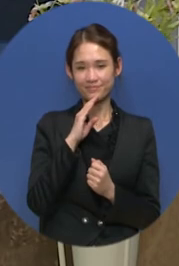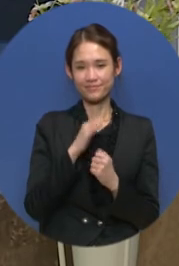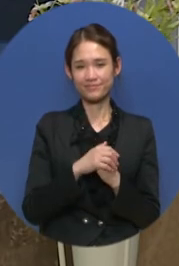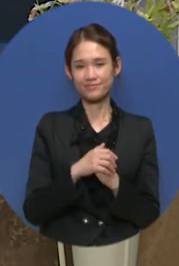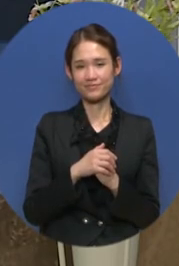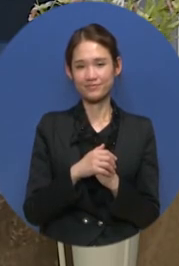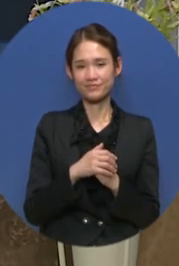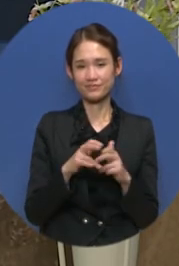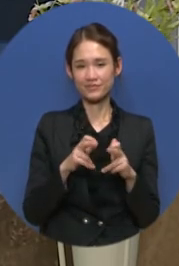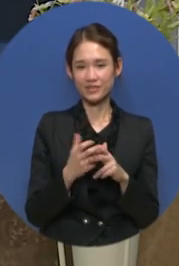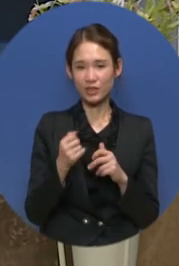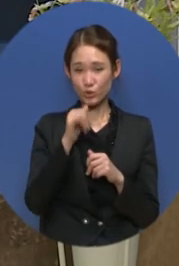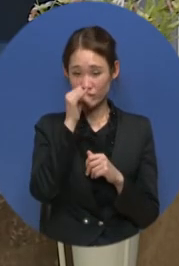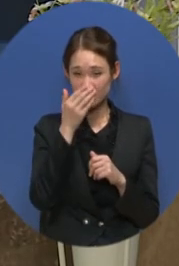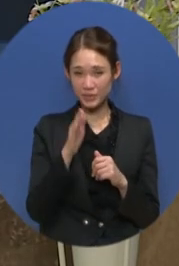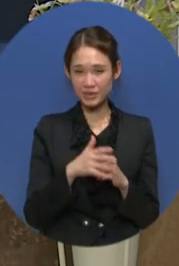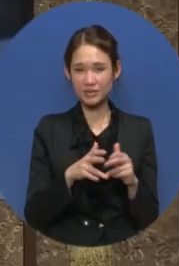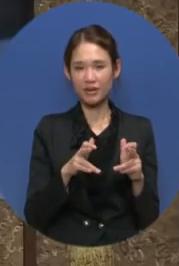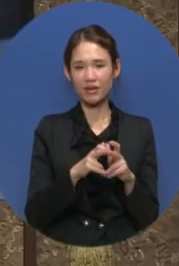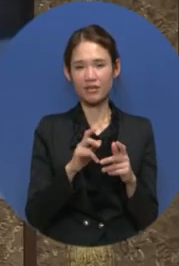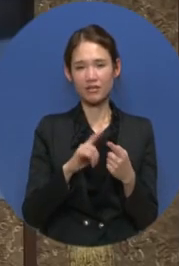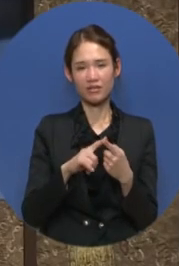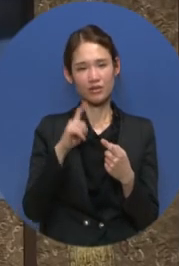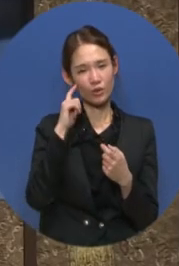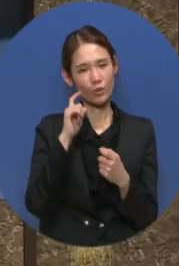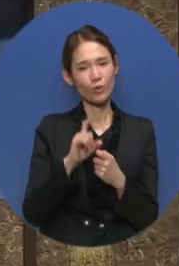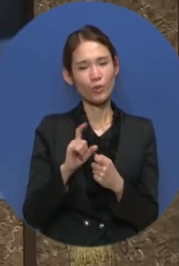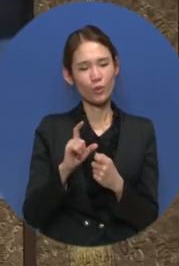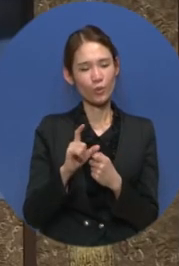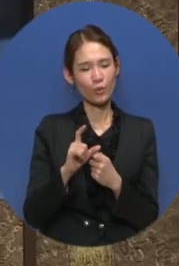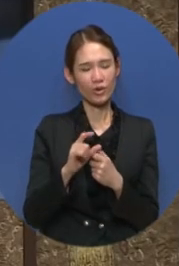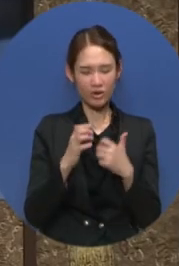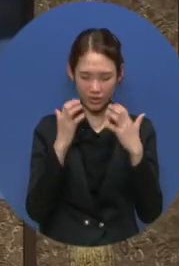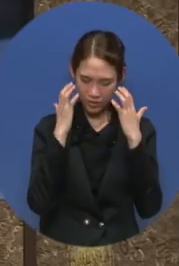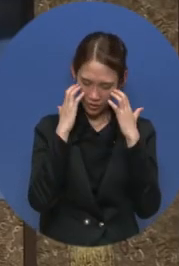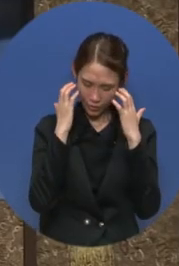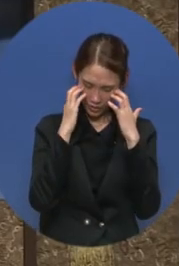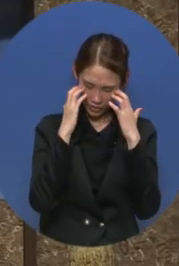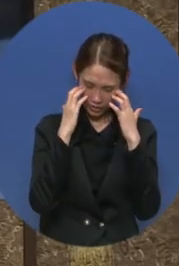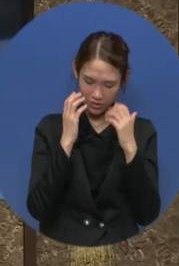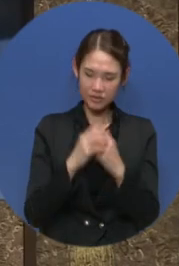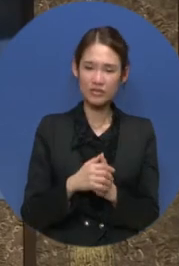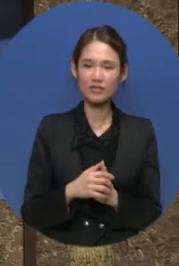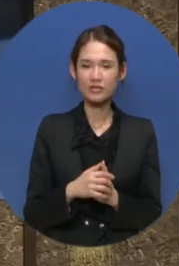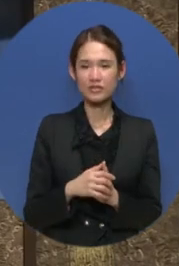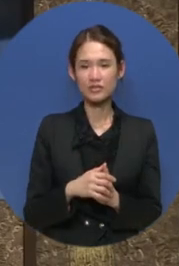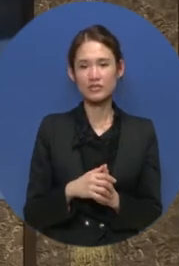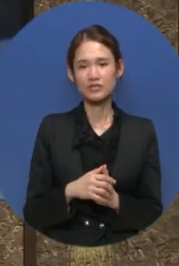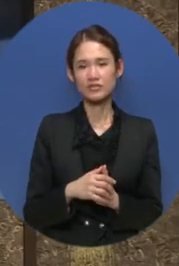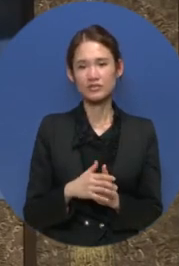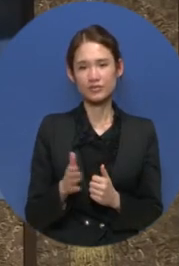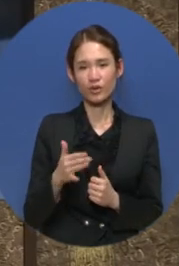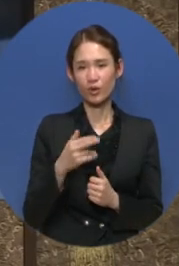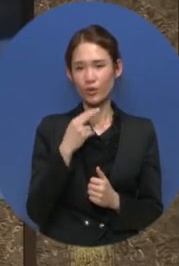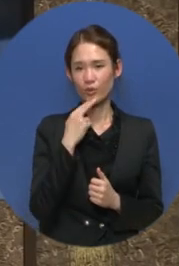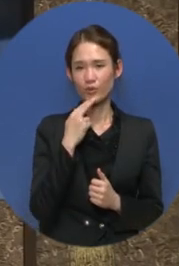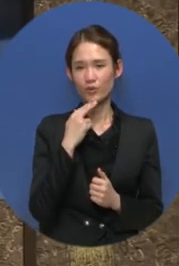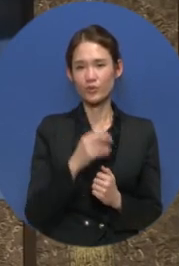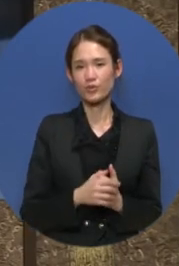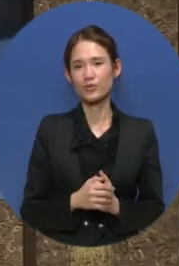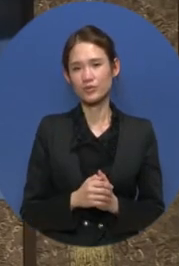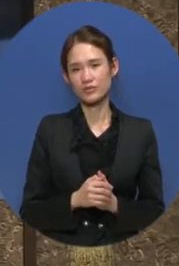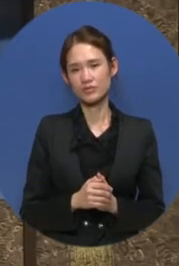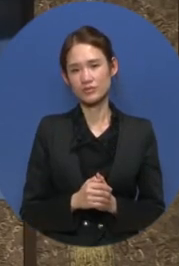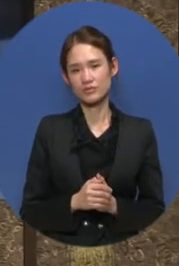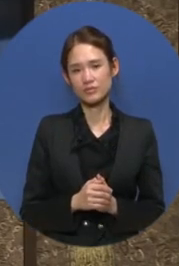저는 장애를 갖고 있지만은요. 네. 장애에 대한 큰 그렇게 뭐 이렇게 장애에 대한 고민이라든가 뭐 괴로움 네. 이런 건